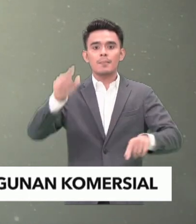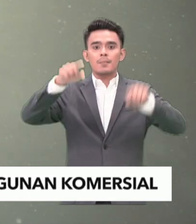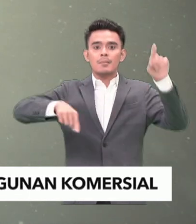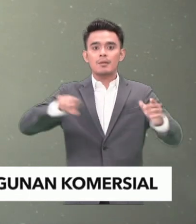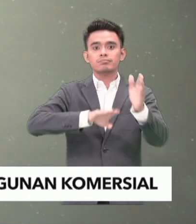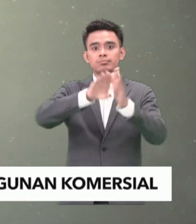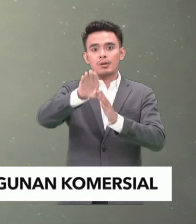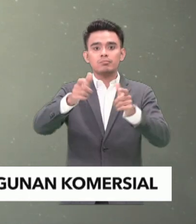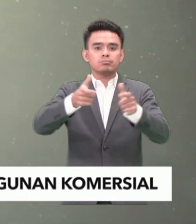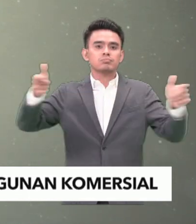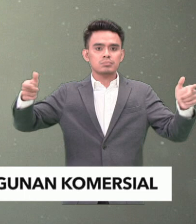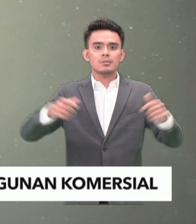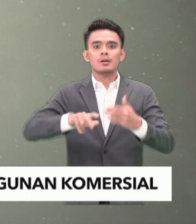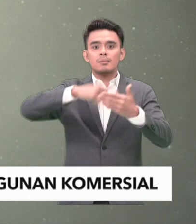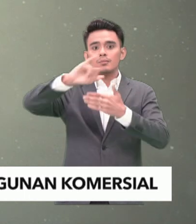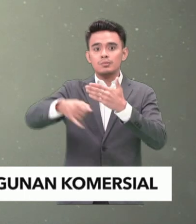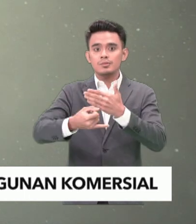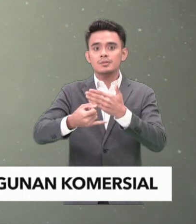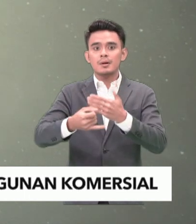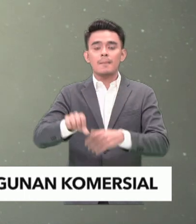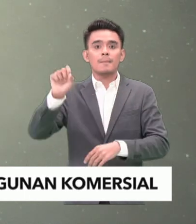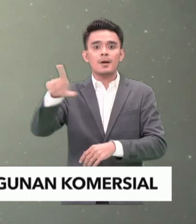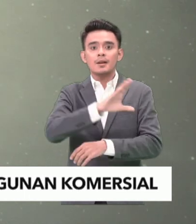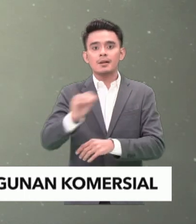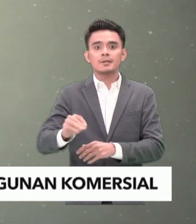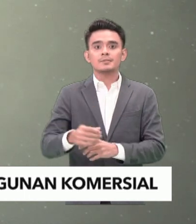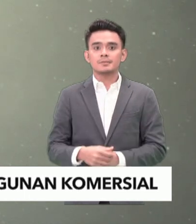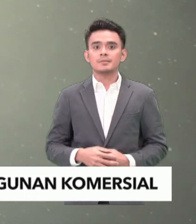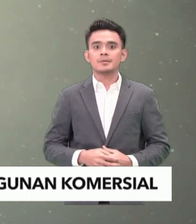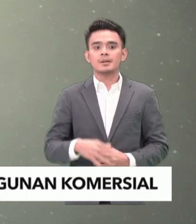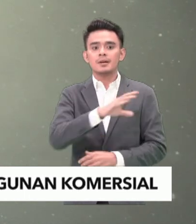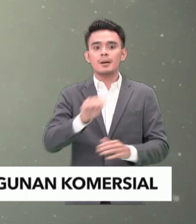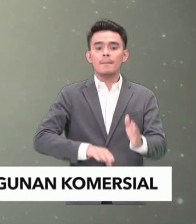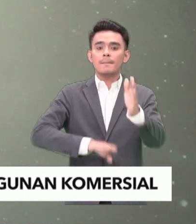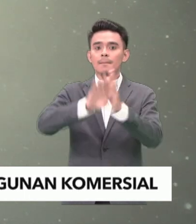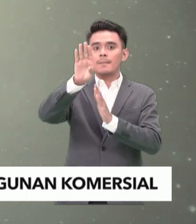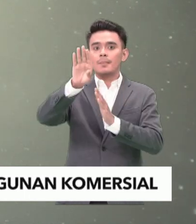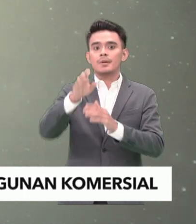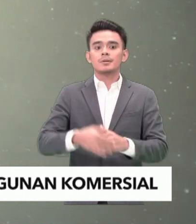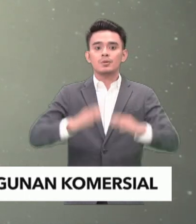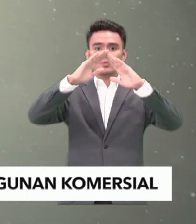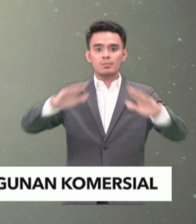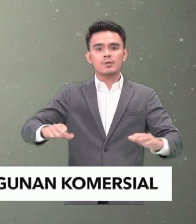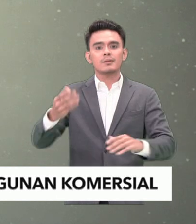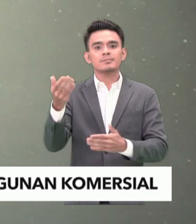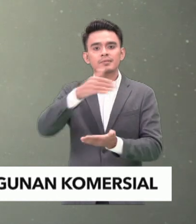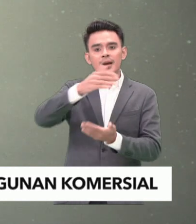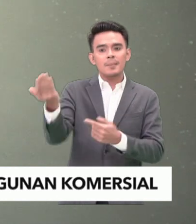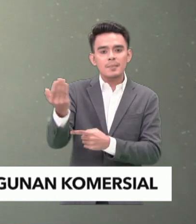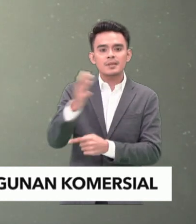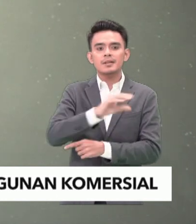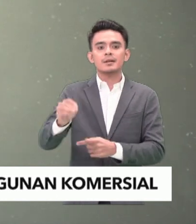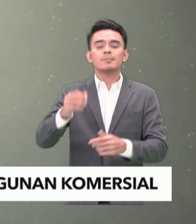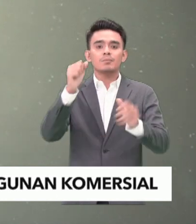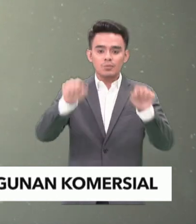berskala besar Project premium dan juga berjutanda selain membangun Perumahan kos sederhana rendah dan